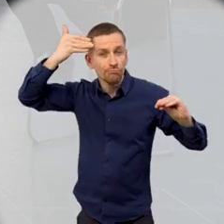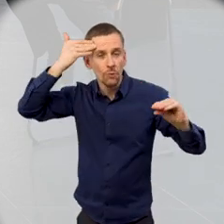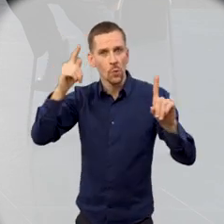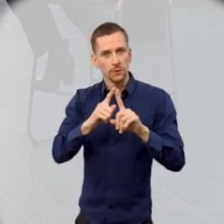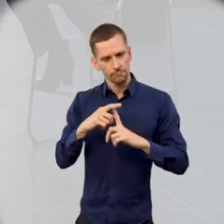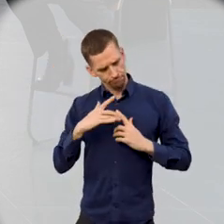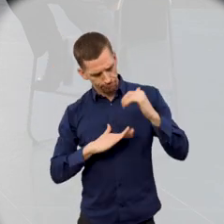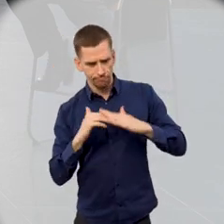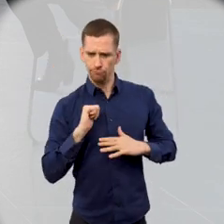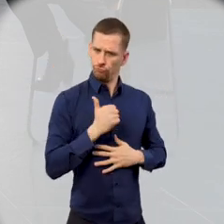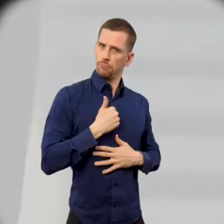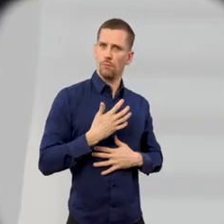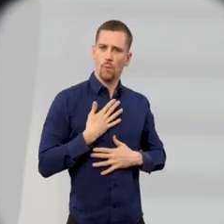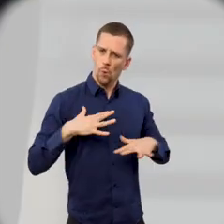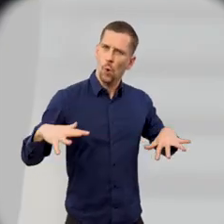équipe et aient